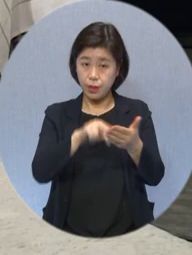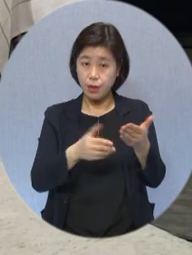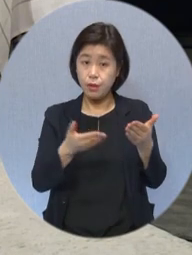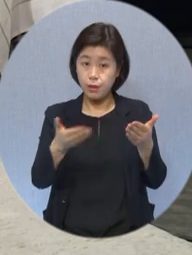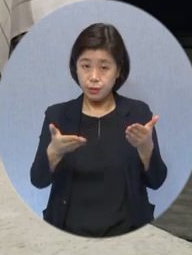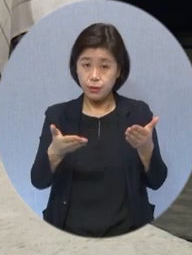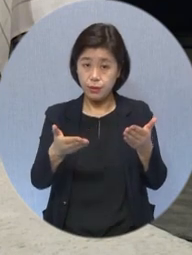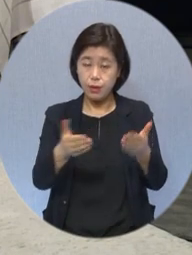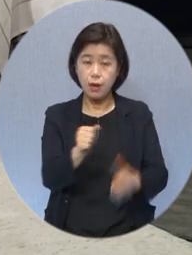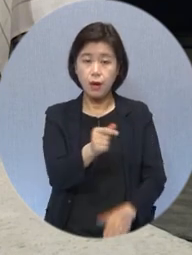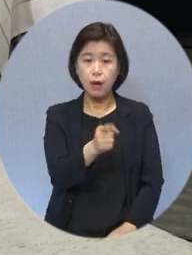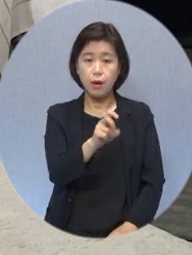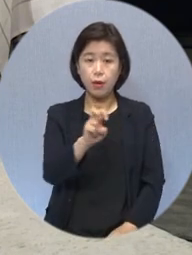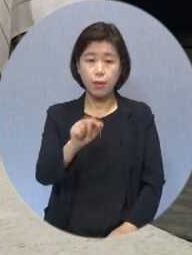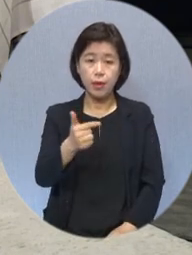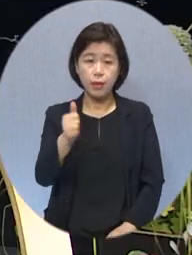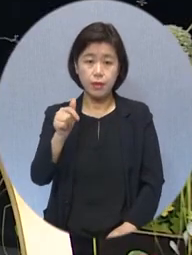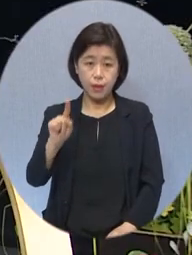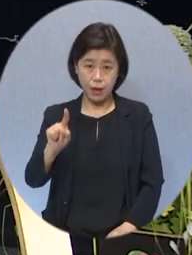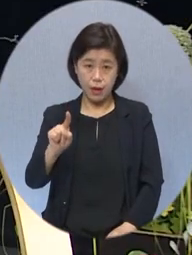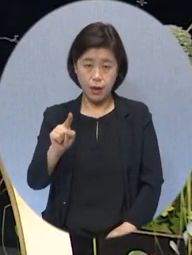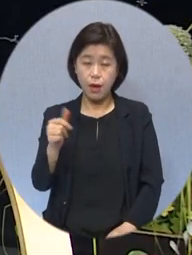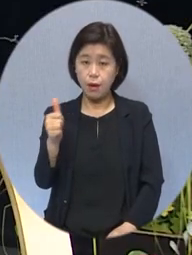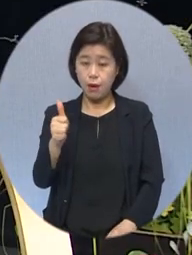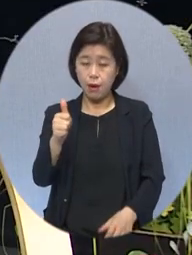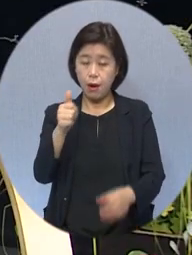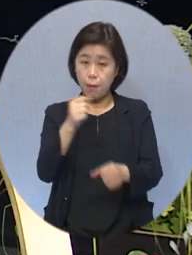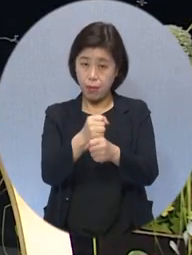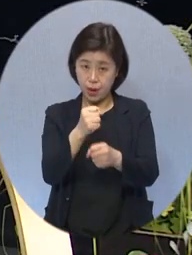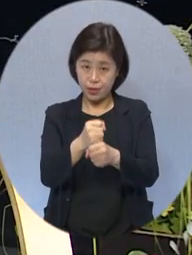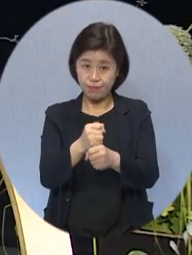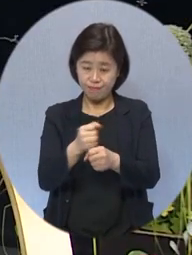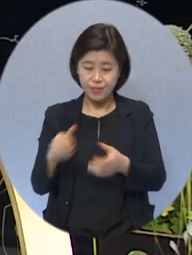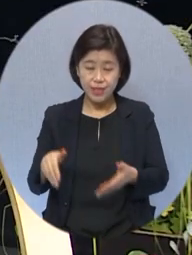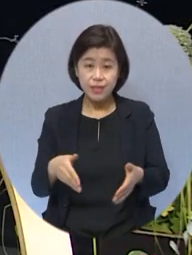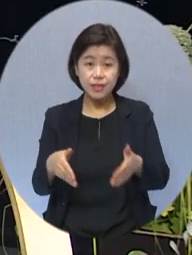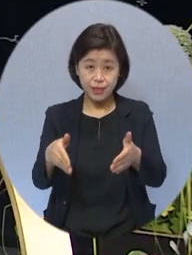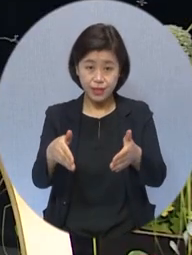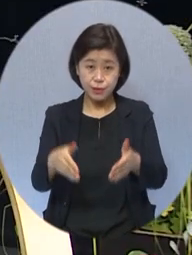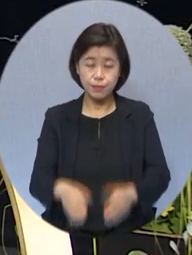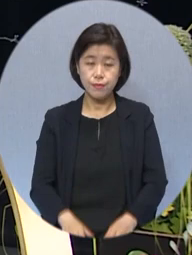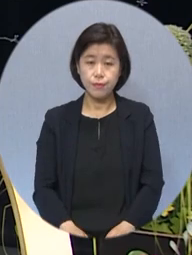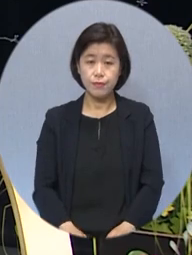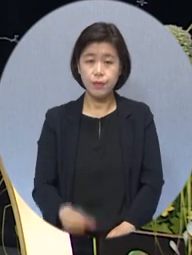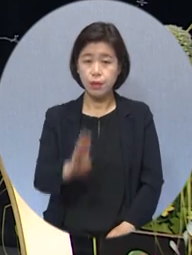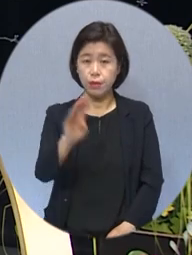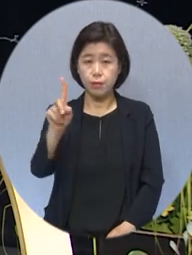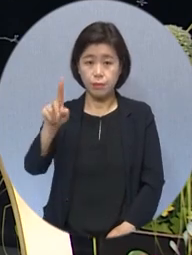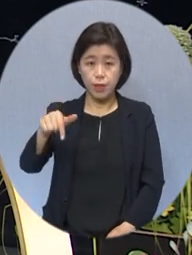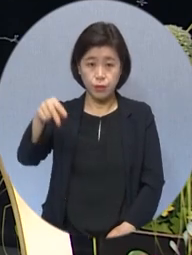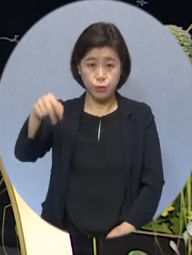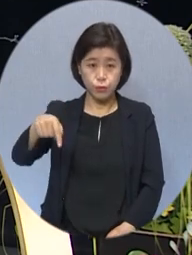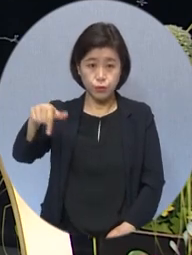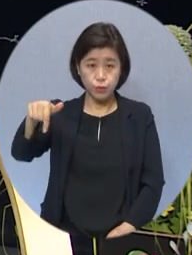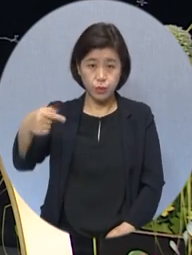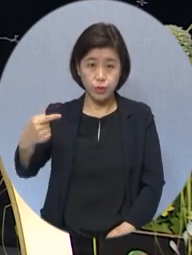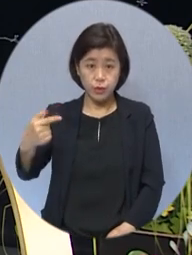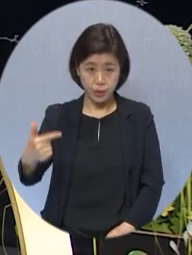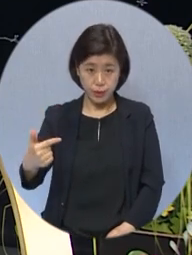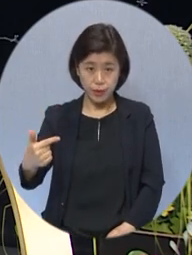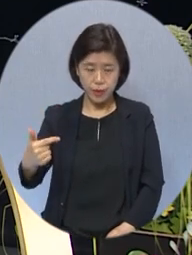길 박수근의 그림에서 보듯 시인은 박수근의 그림을 시로 재창조해내는